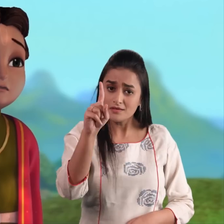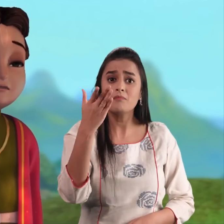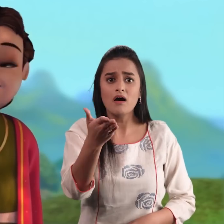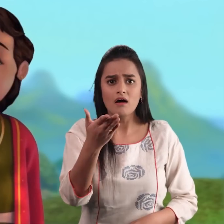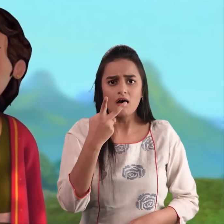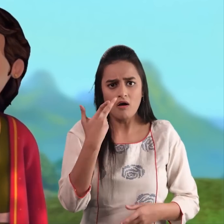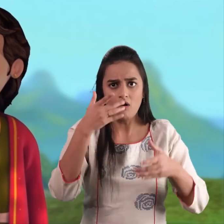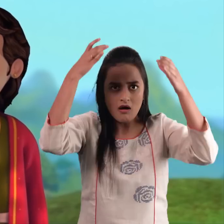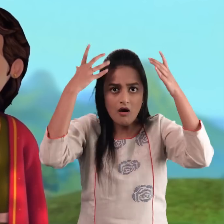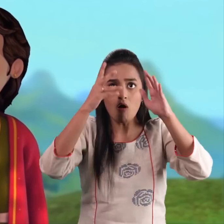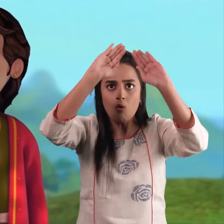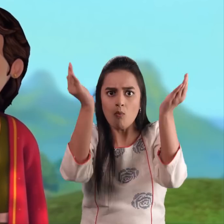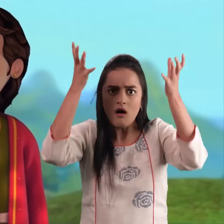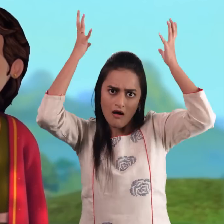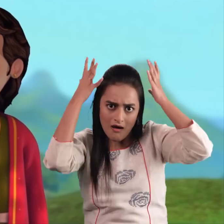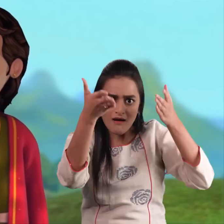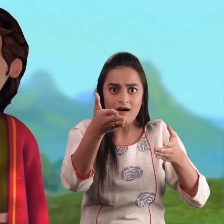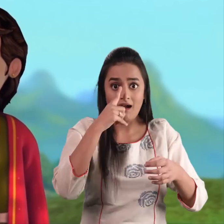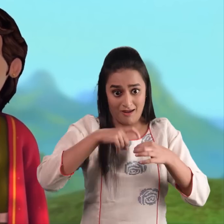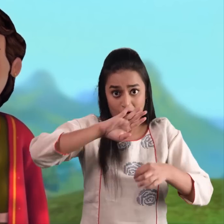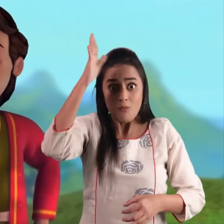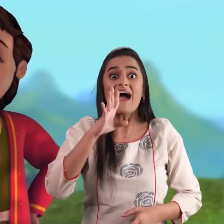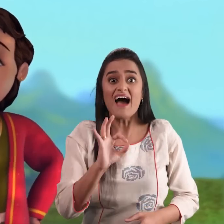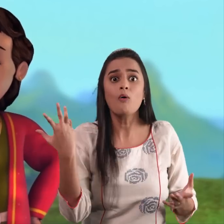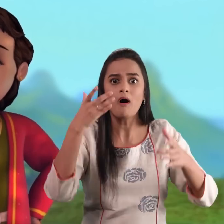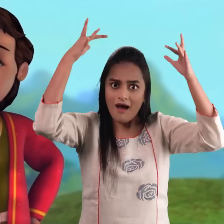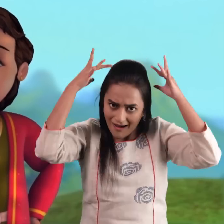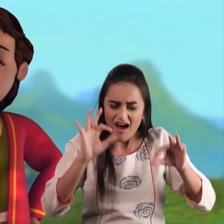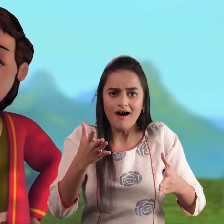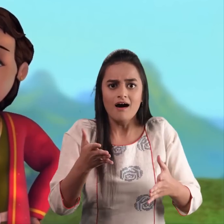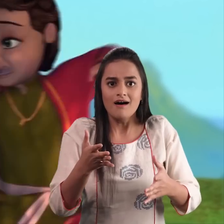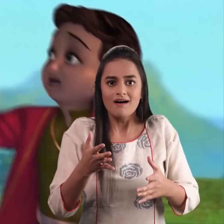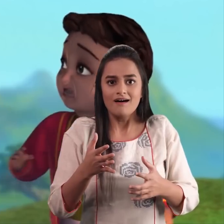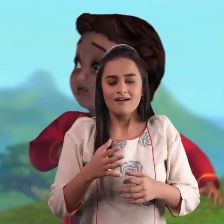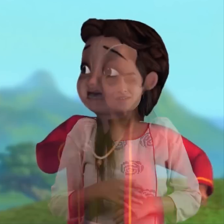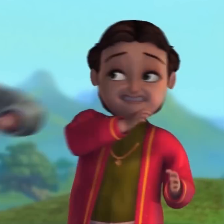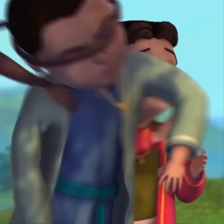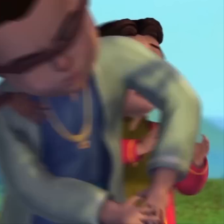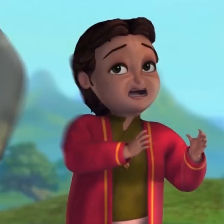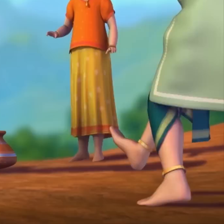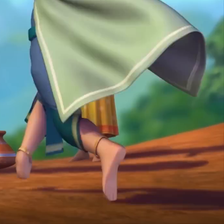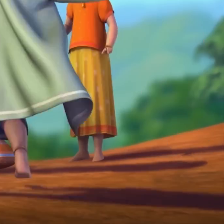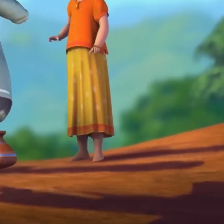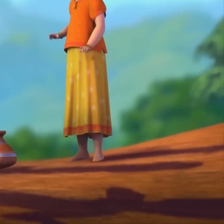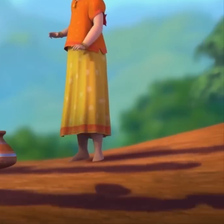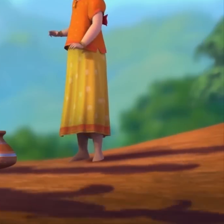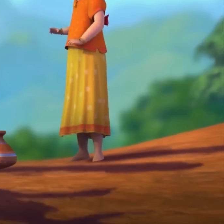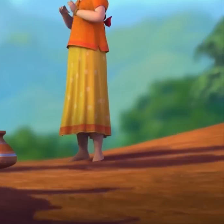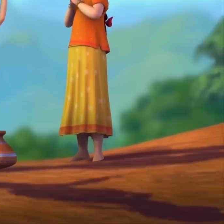सही बात। देखो ना, उसके सर पर मटकी है, जबकि रानी के सर पर होता है मुकुट।